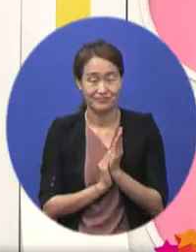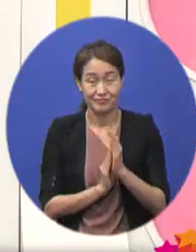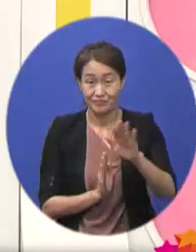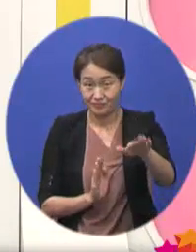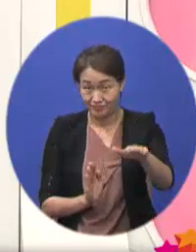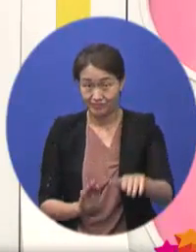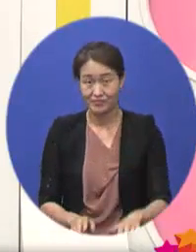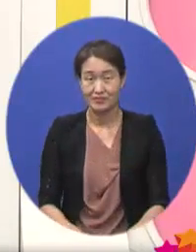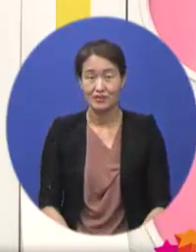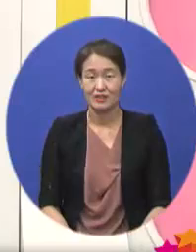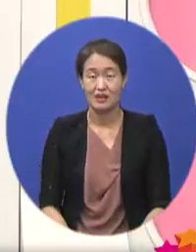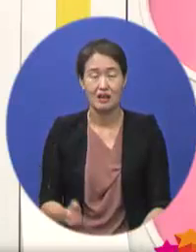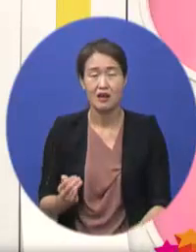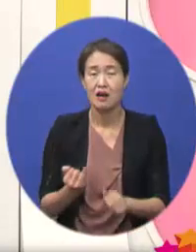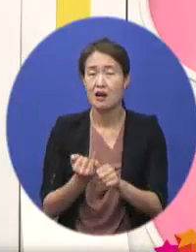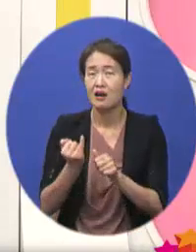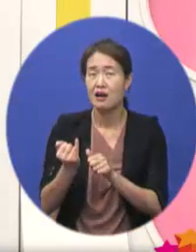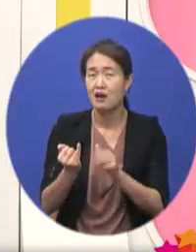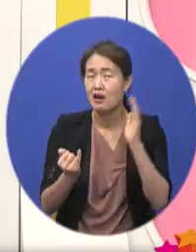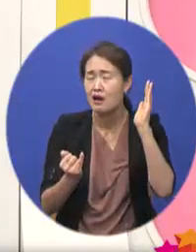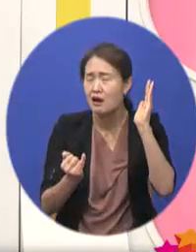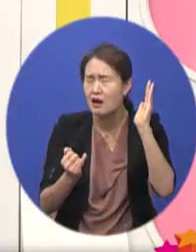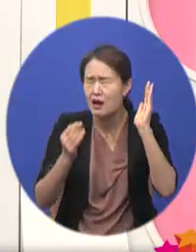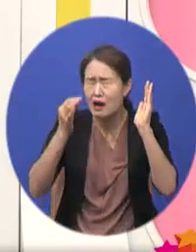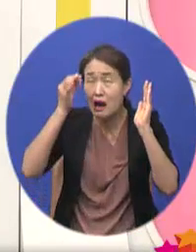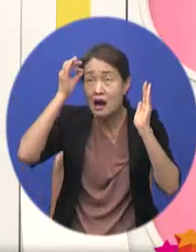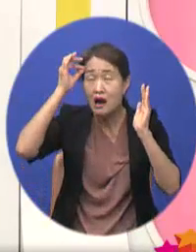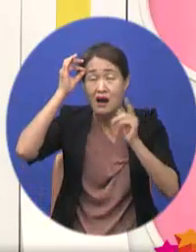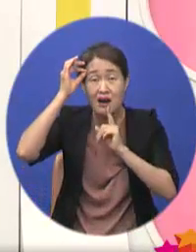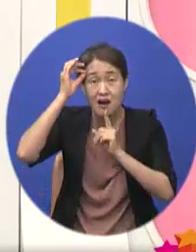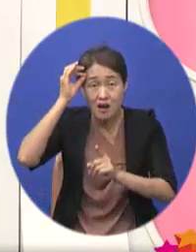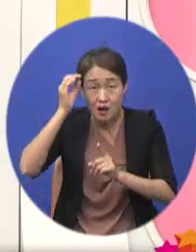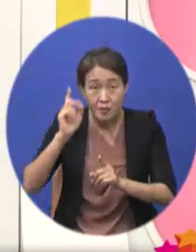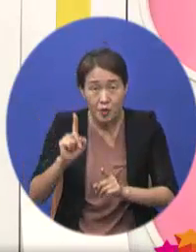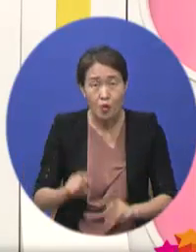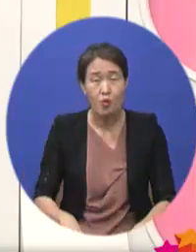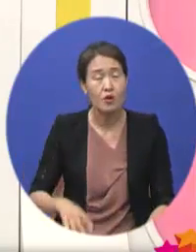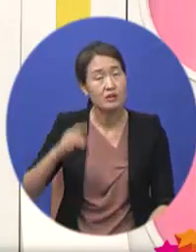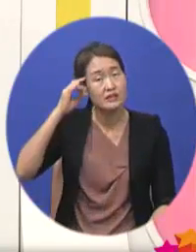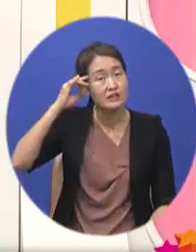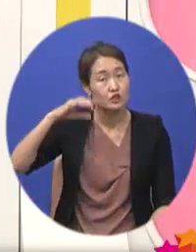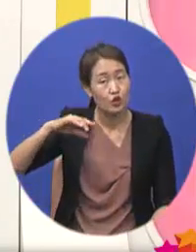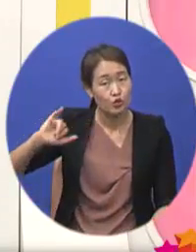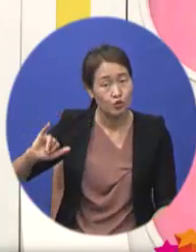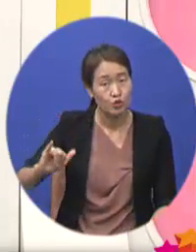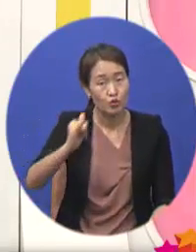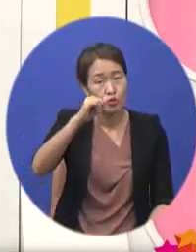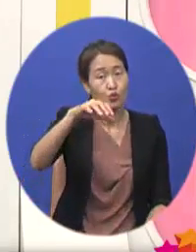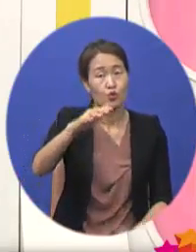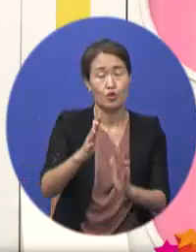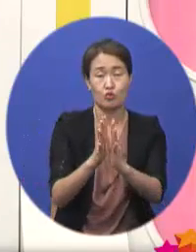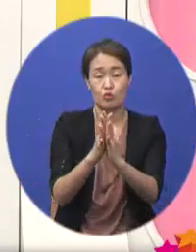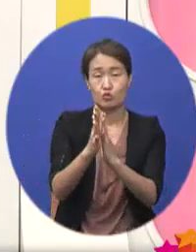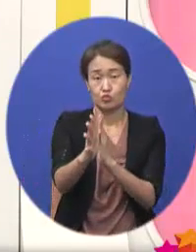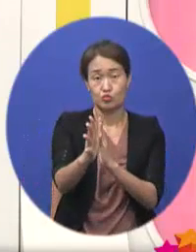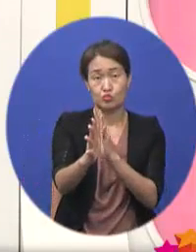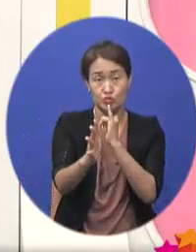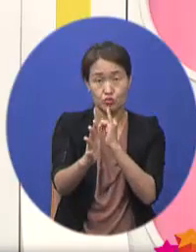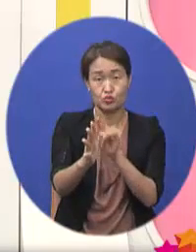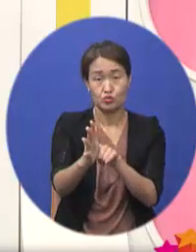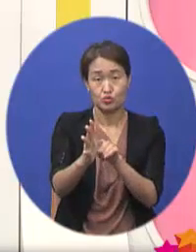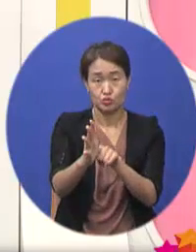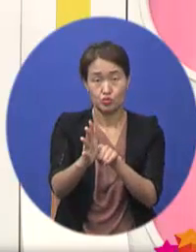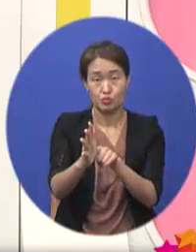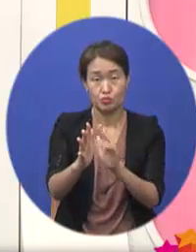길동아 씨. 네. 아까 안 해본 얘기하다가 보니까 그런 생각이 나는데. 뭐요? 어떤 인천공항에 딱 줄을 서 있는데. 네. 예,